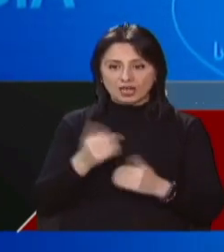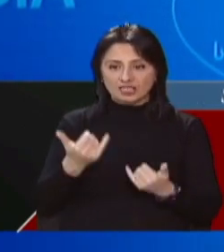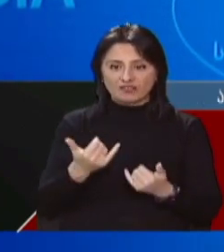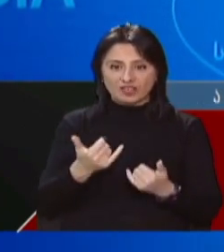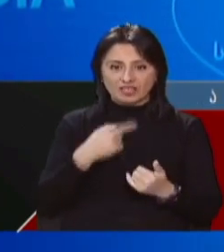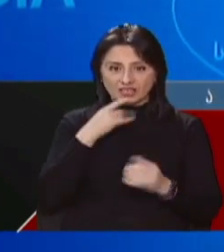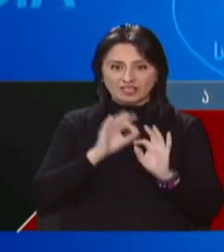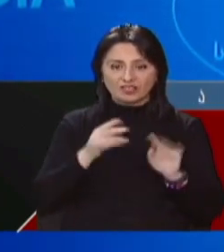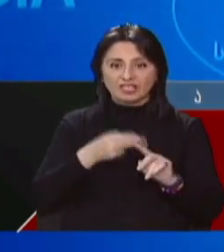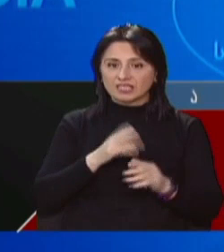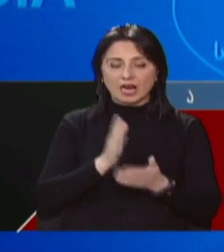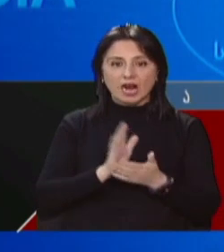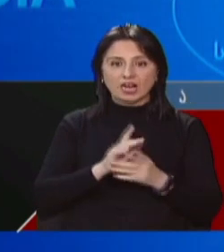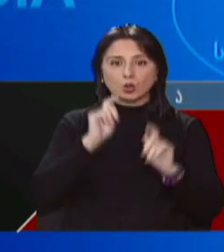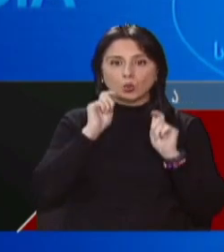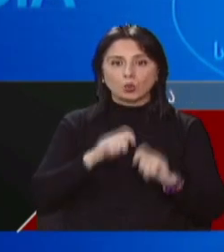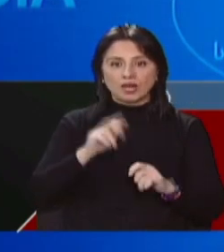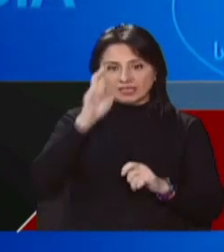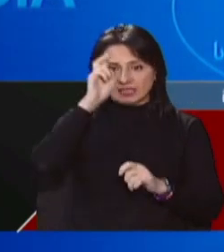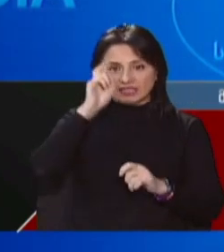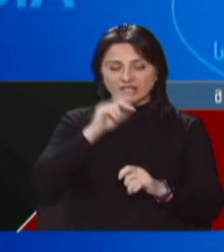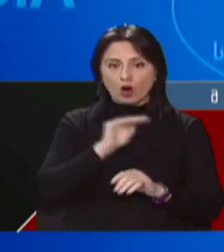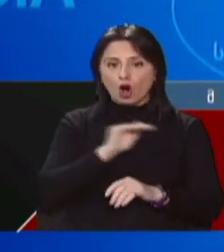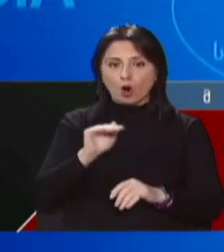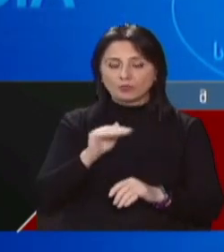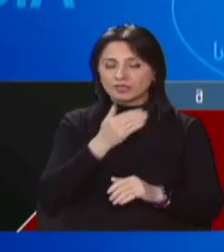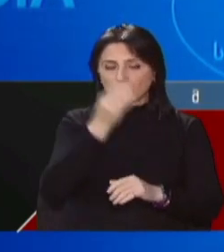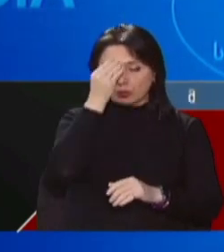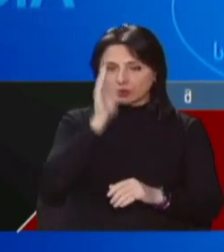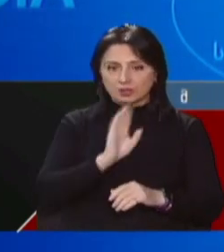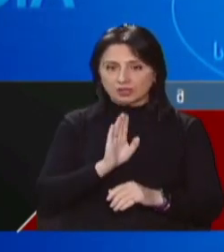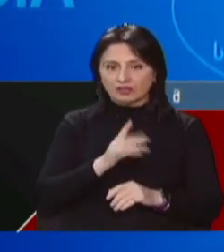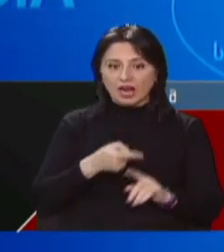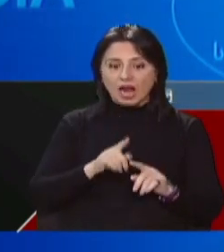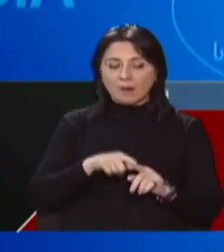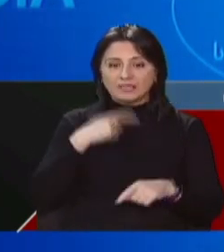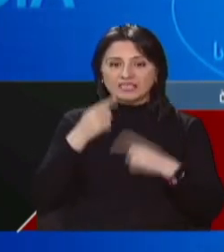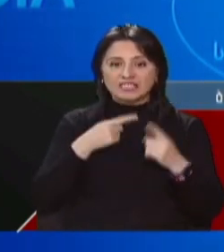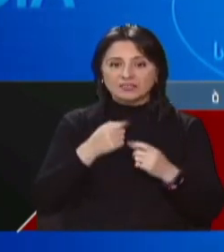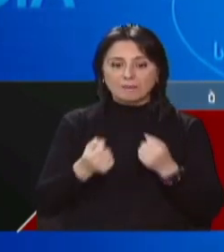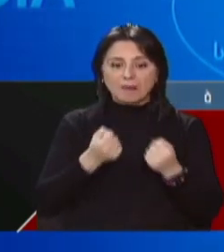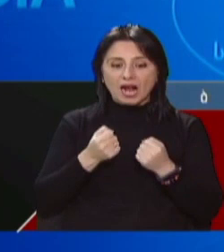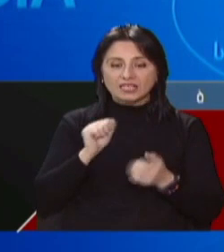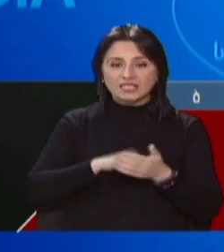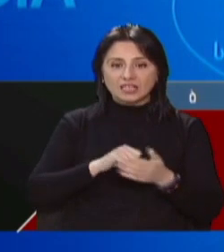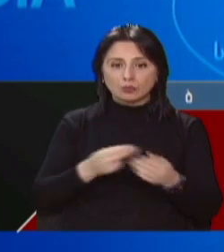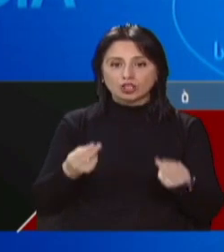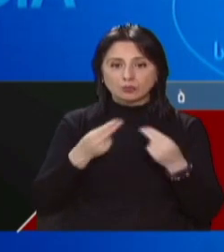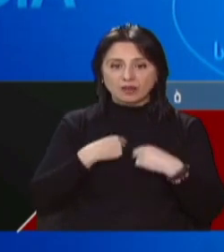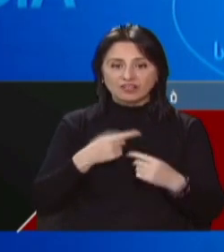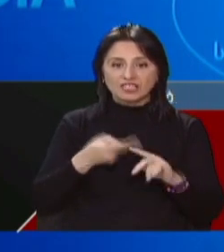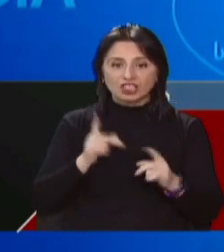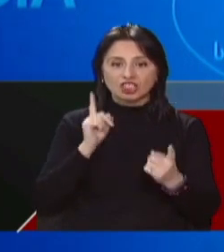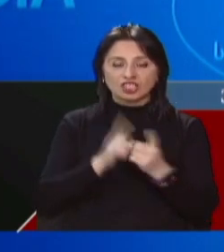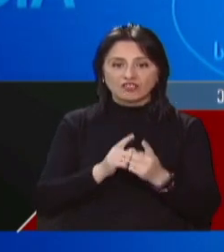ახლა დააციტირეთ, ეს არ არის უკრაინის სახელმწიფოს ოფიციალური პოზიცია. Ამის თქმის მყარ საფუძველს მაძლევს ის